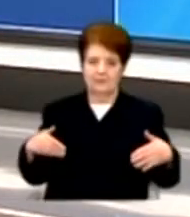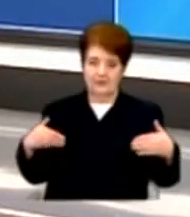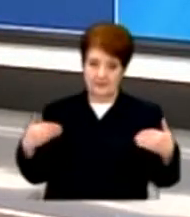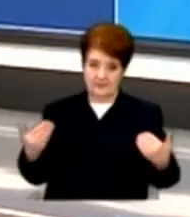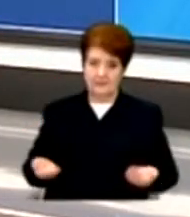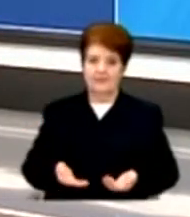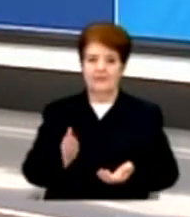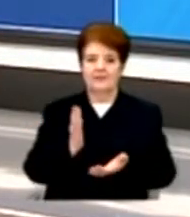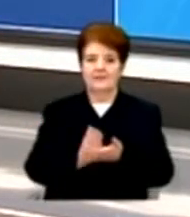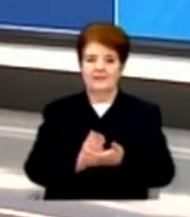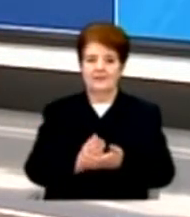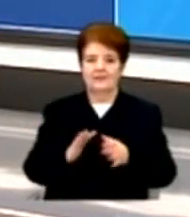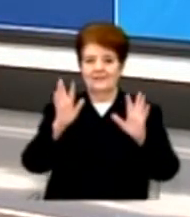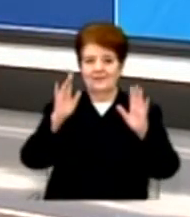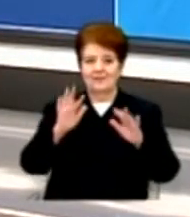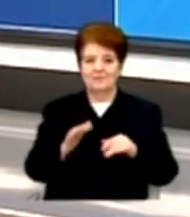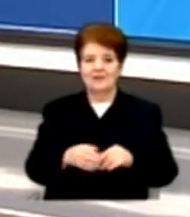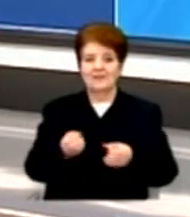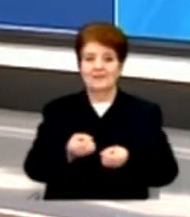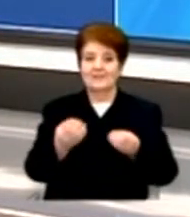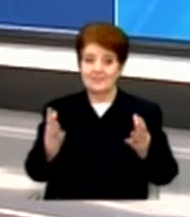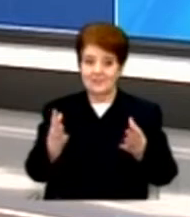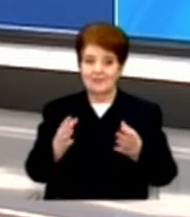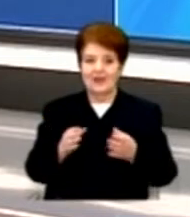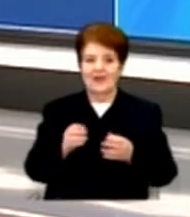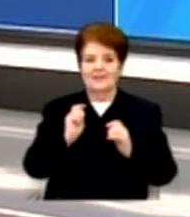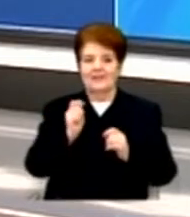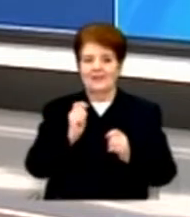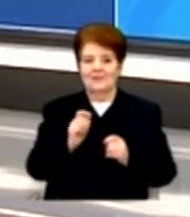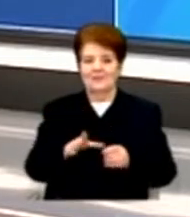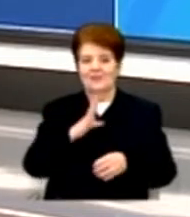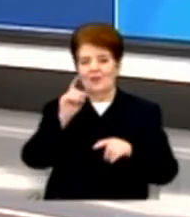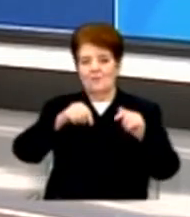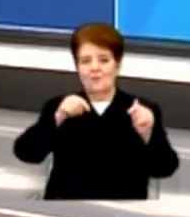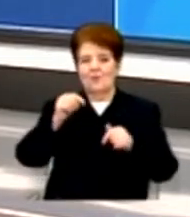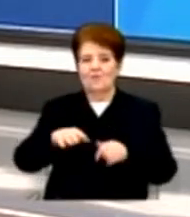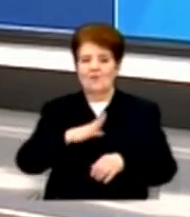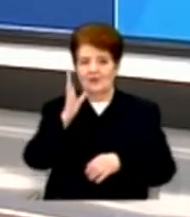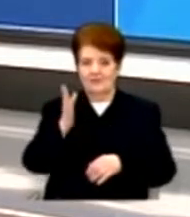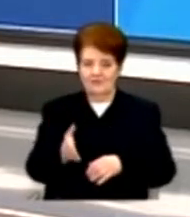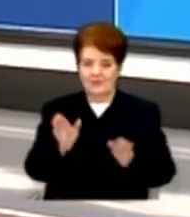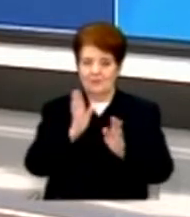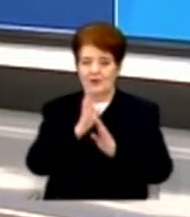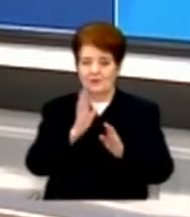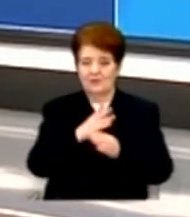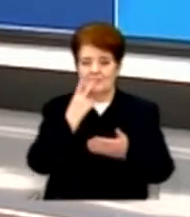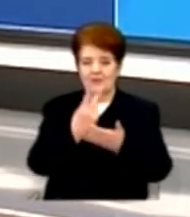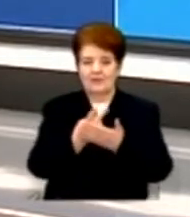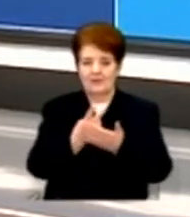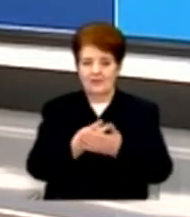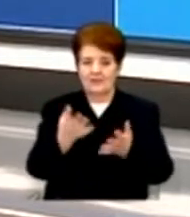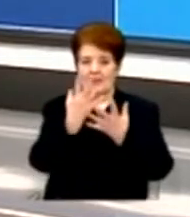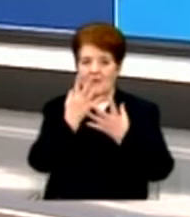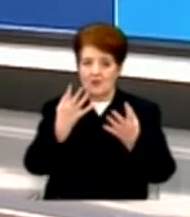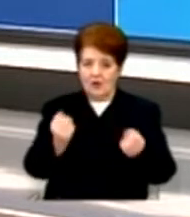Bine v-am găsit! În loc de fulgi de zăpadă în ziua de Crăciun, vom avea parte de ploi în Republica Moldova, așa arată prognoza meteorologilor. La